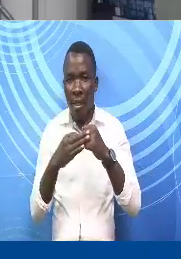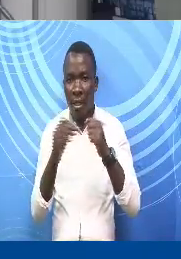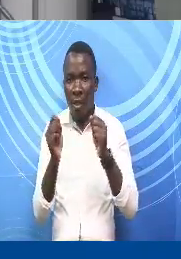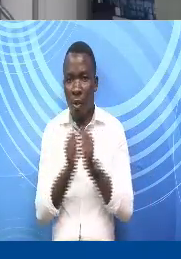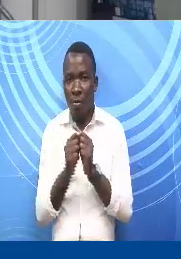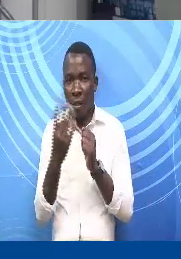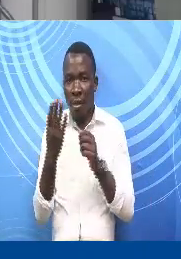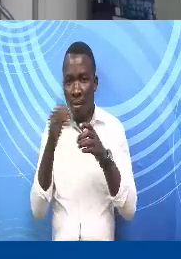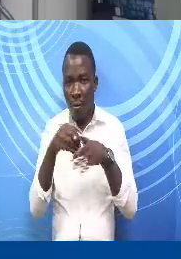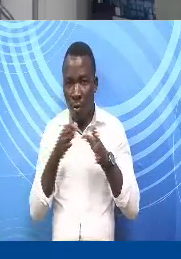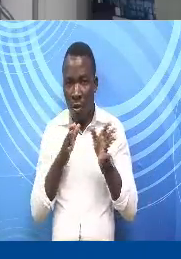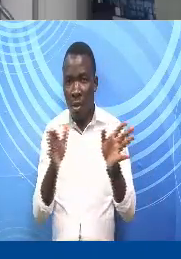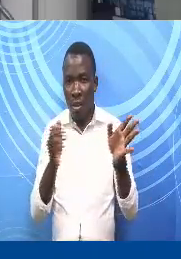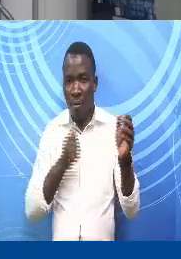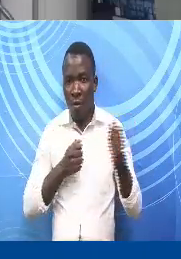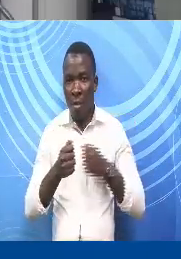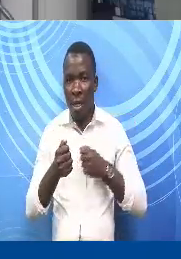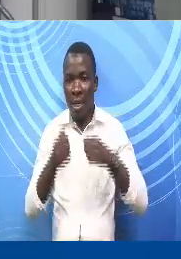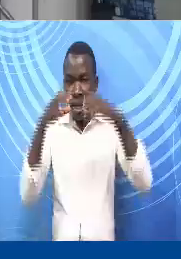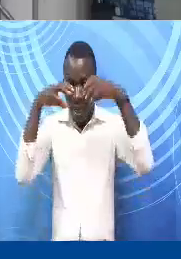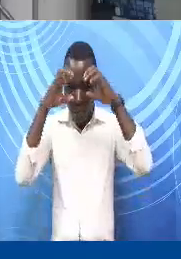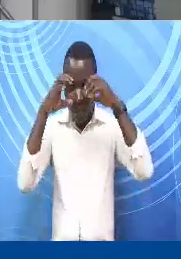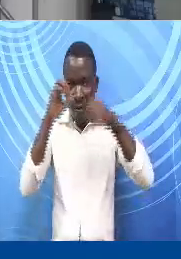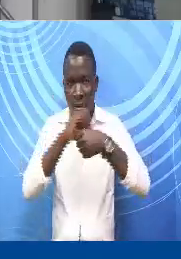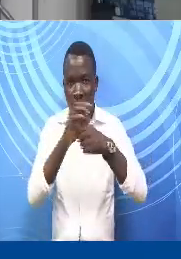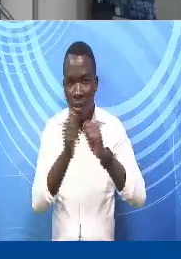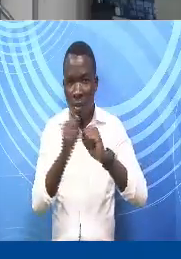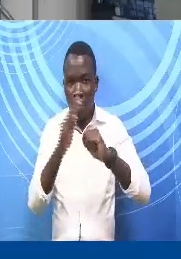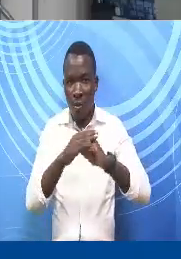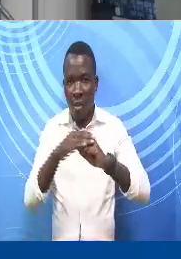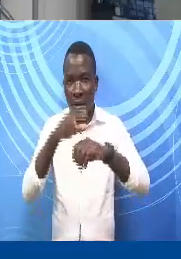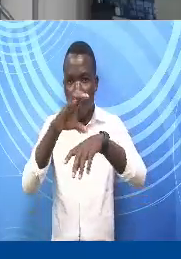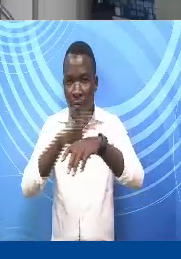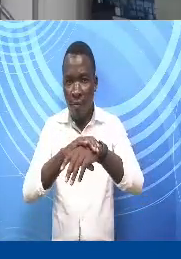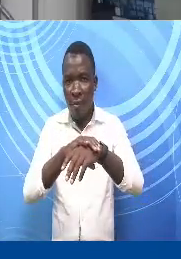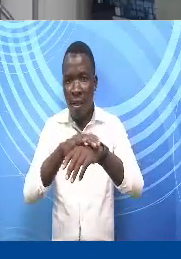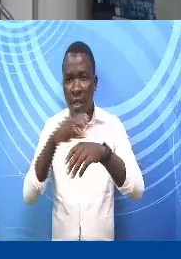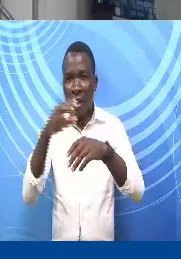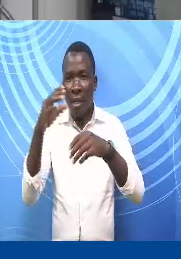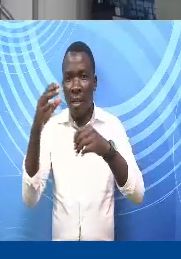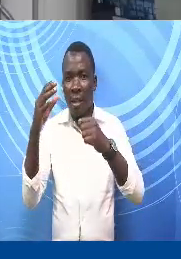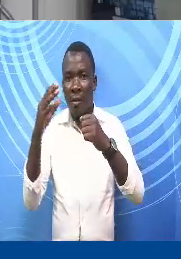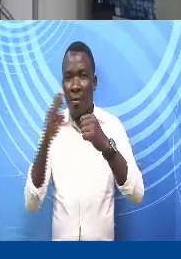4,814 muri rusange mu Rwanda ibipimo bya COVID-19 bimaze gufatwa bimaze kugera ku